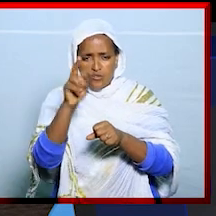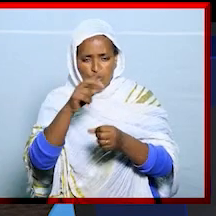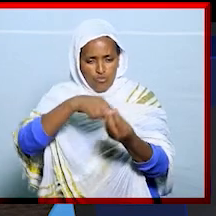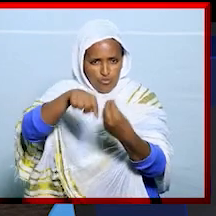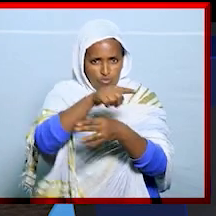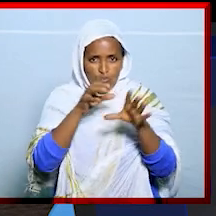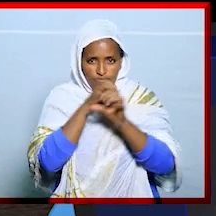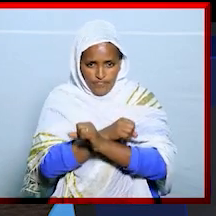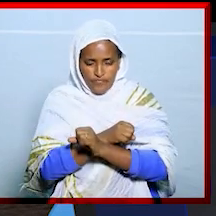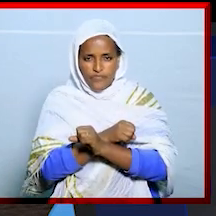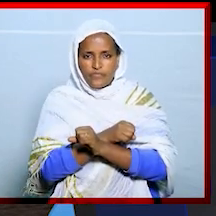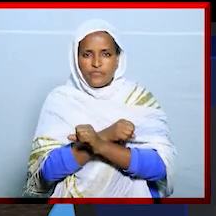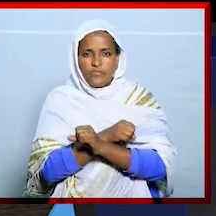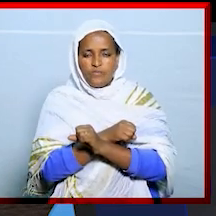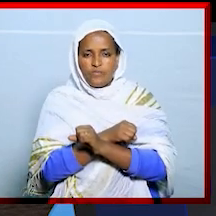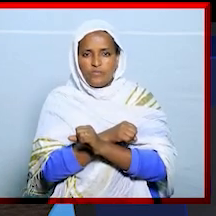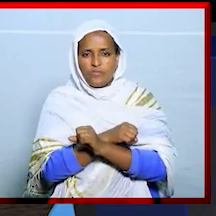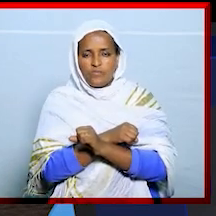ዙር ጨርሳ